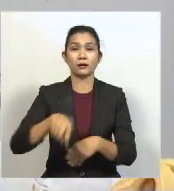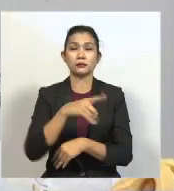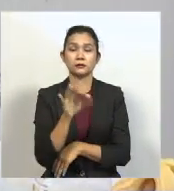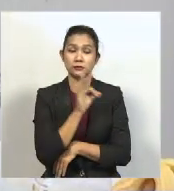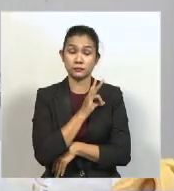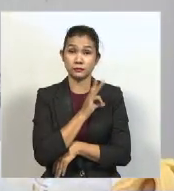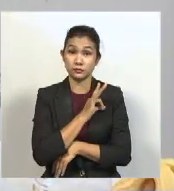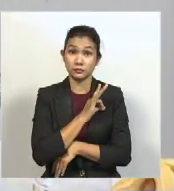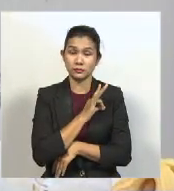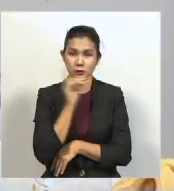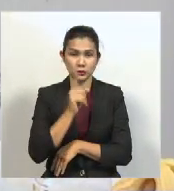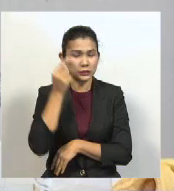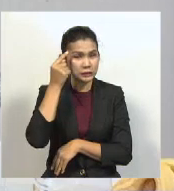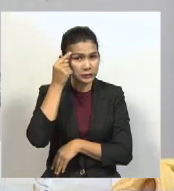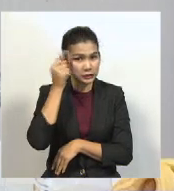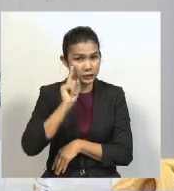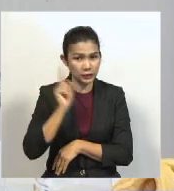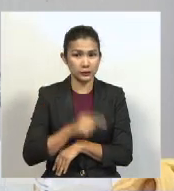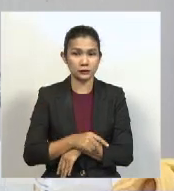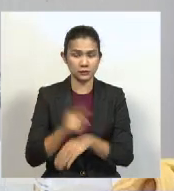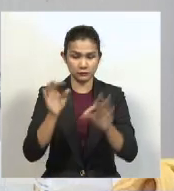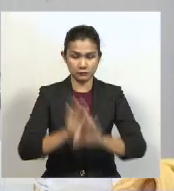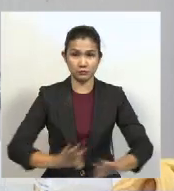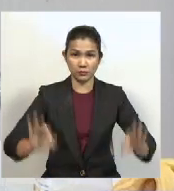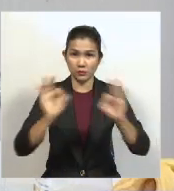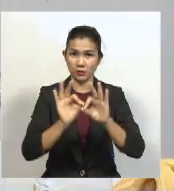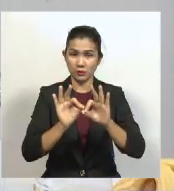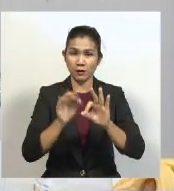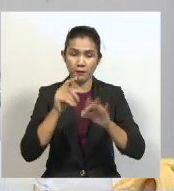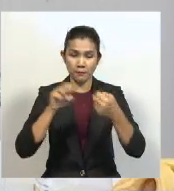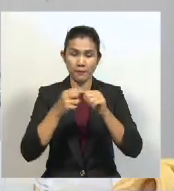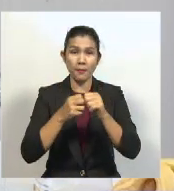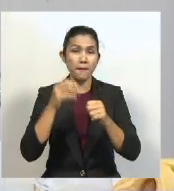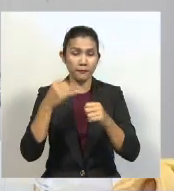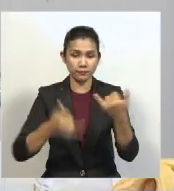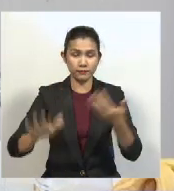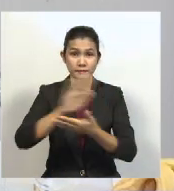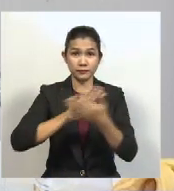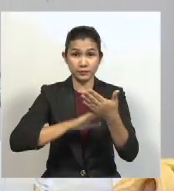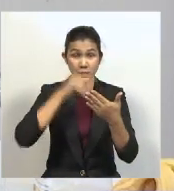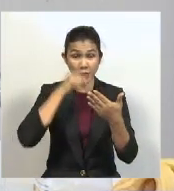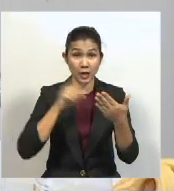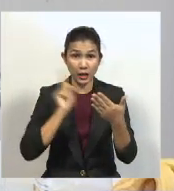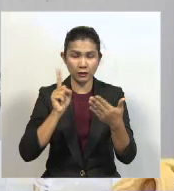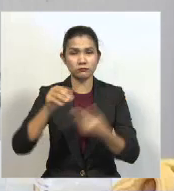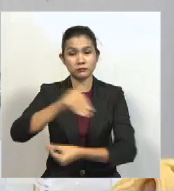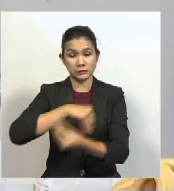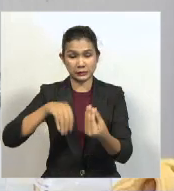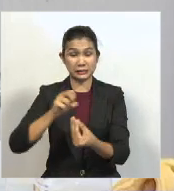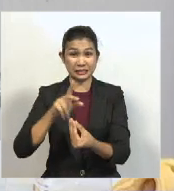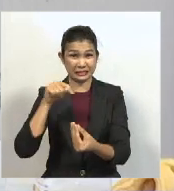ายเนี่ยได้นึกสิ่งหนึ่งที่สำคัญก็คือว่าปัญหาบ้านเมืองขนาดนี้นั่นก็คือเรื่องเศรษฐกิ